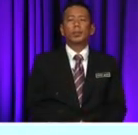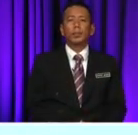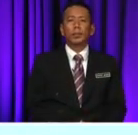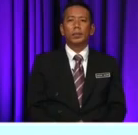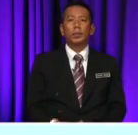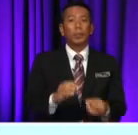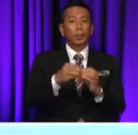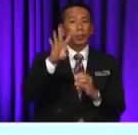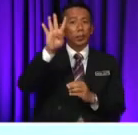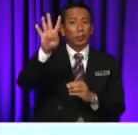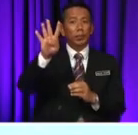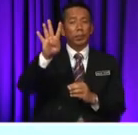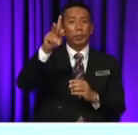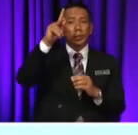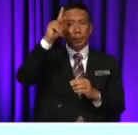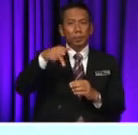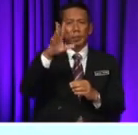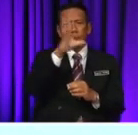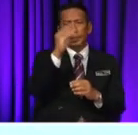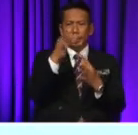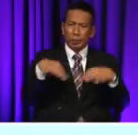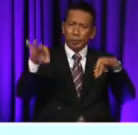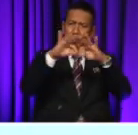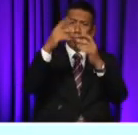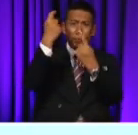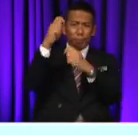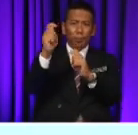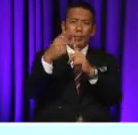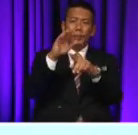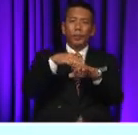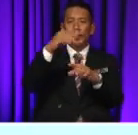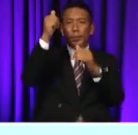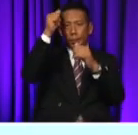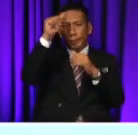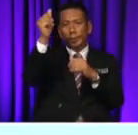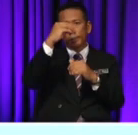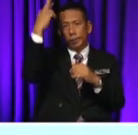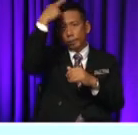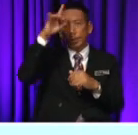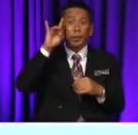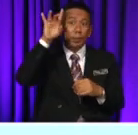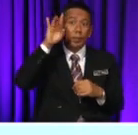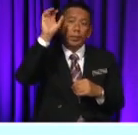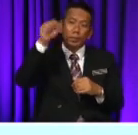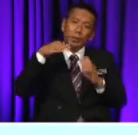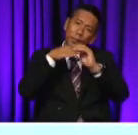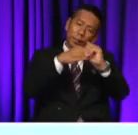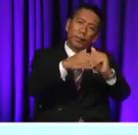dan yang keempat pasti dan penting perkara ini adalah taat kepada Allah dan Rasul dan insyaallah